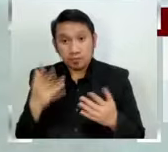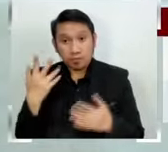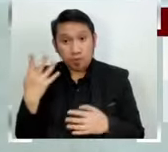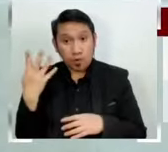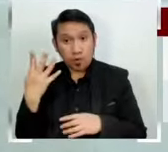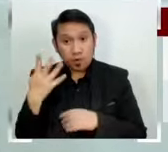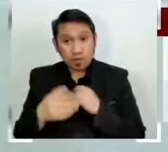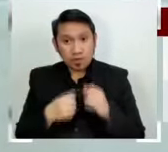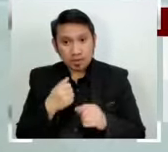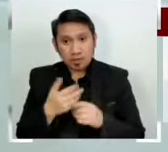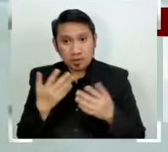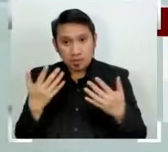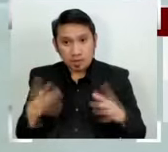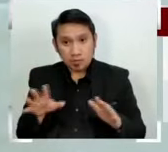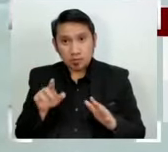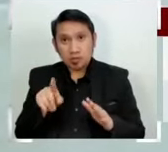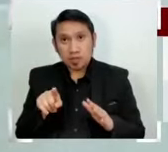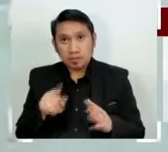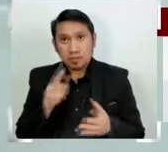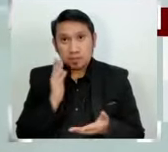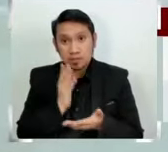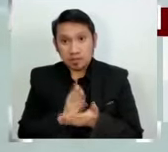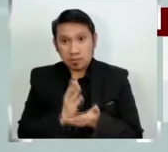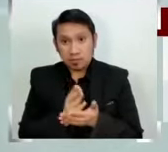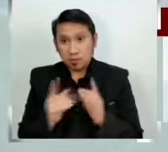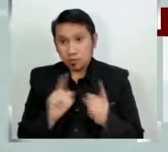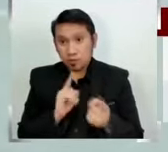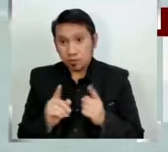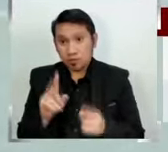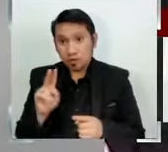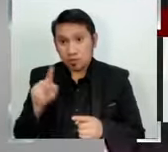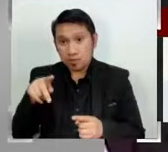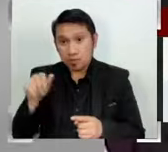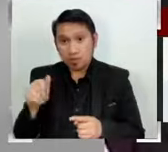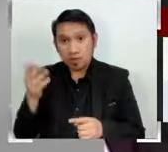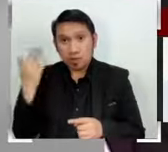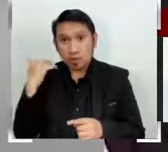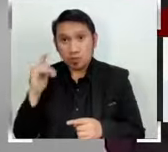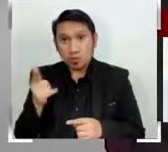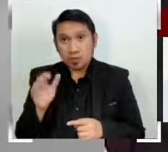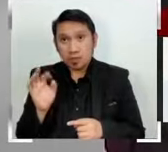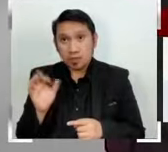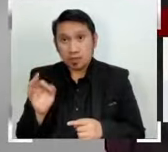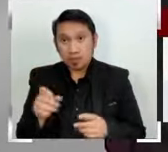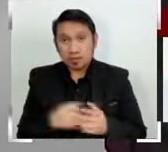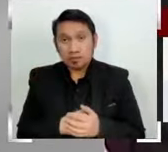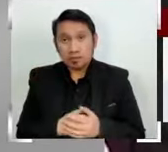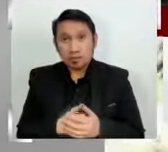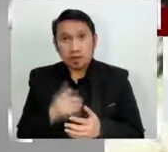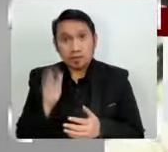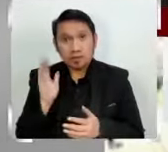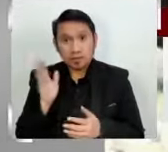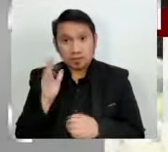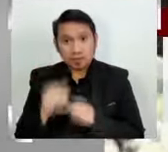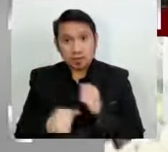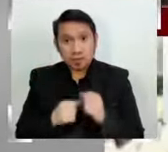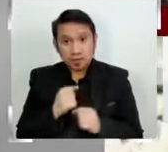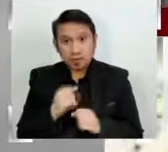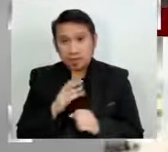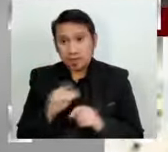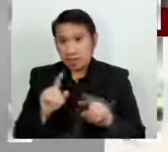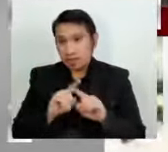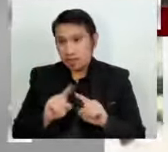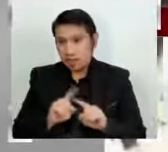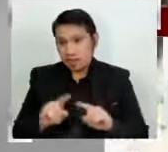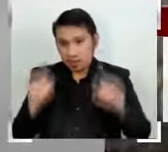Rodrigo Duterte ang peace talks sa CPP-NPA-NDF noong 2019. 5 dekada at iba't ibang administrasyon na